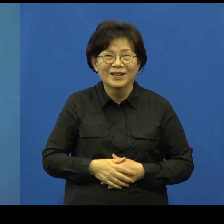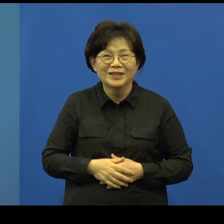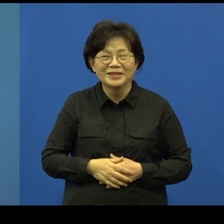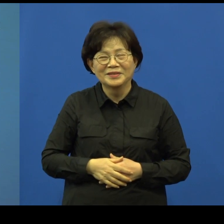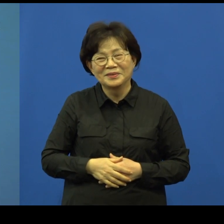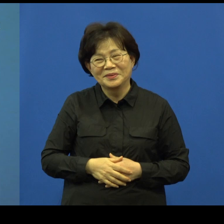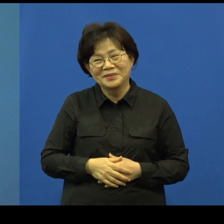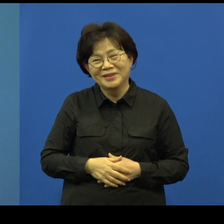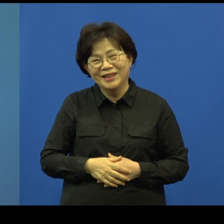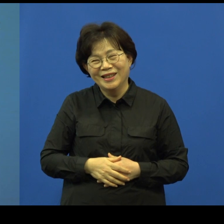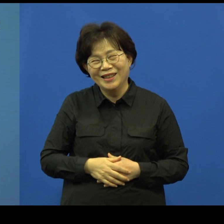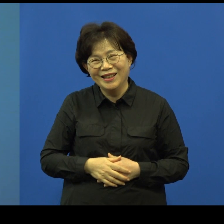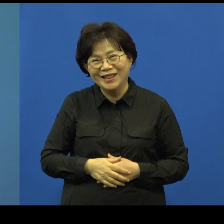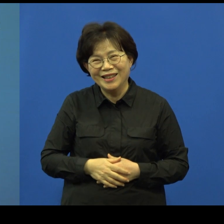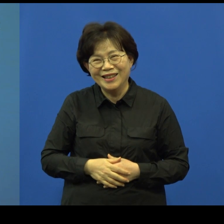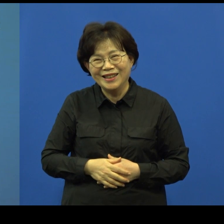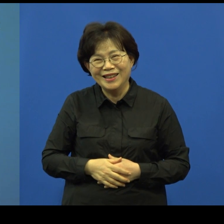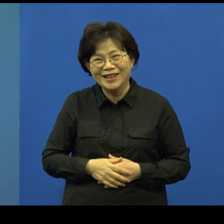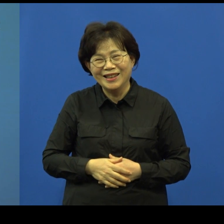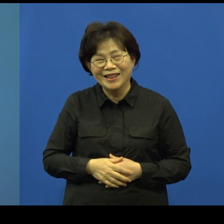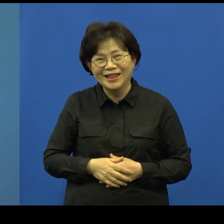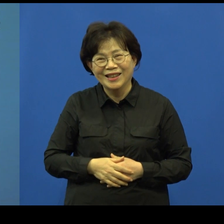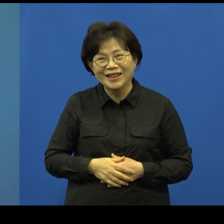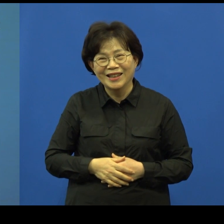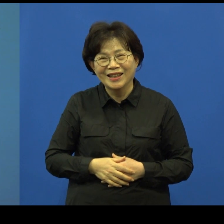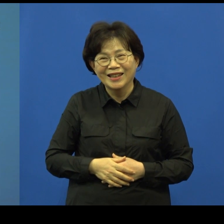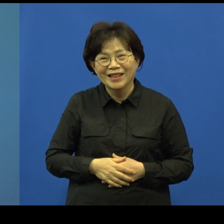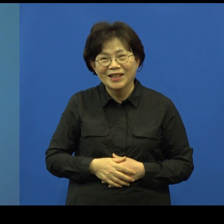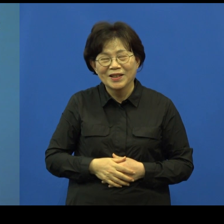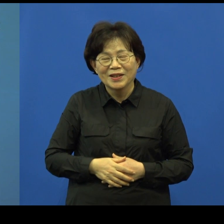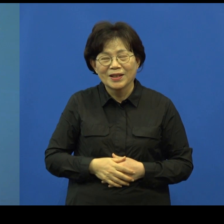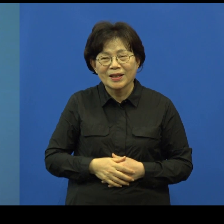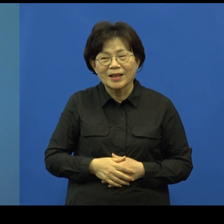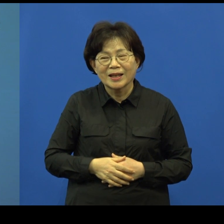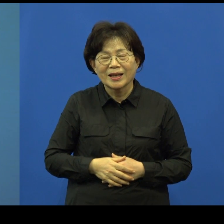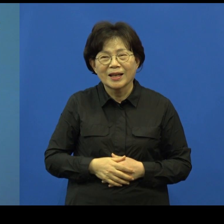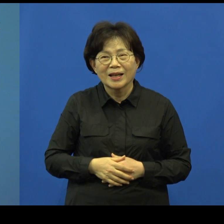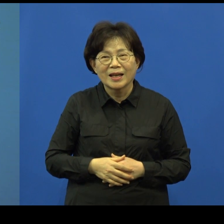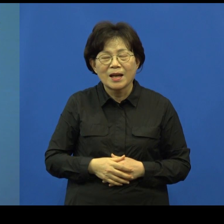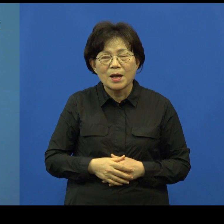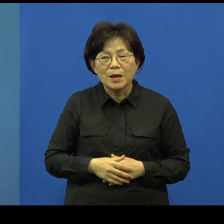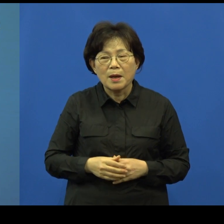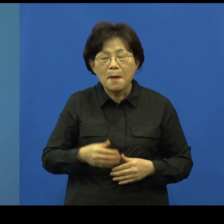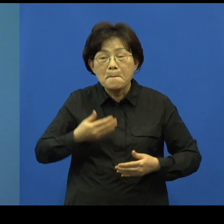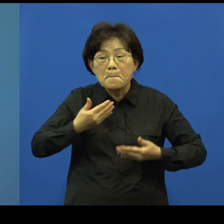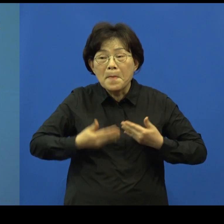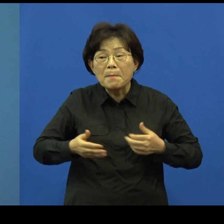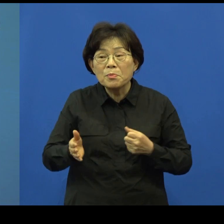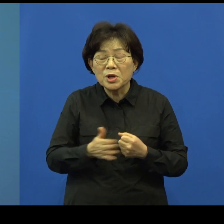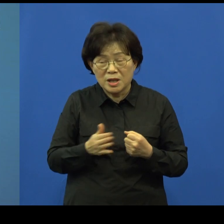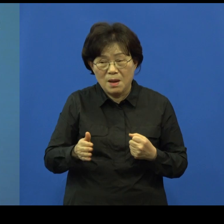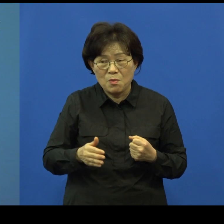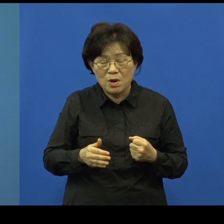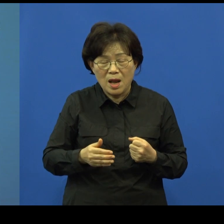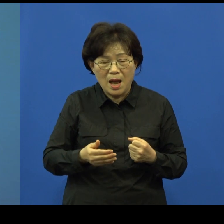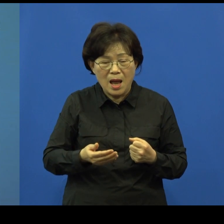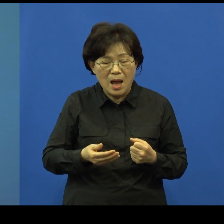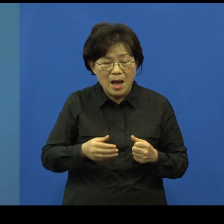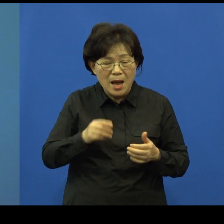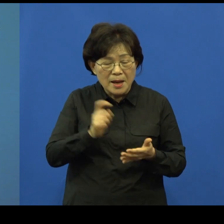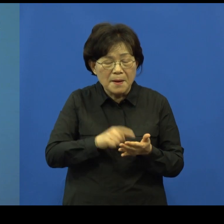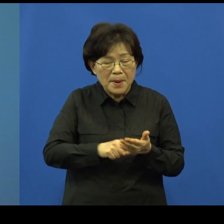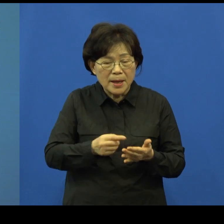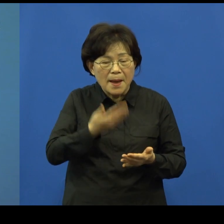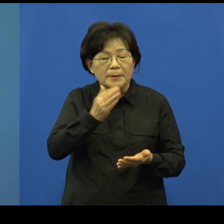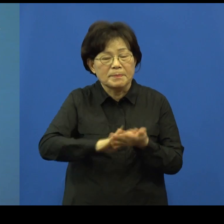관조를 못 하는 거죠. 그러니까 폭력적이에요. 잔인하는 거예요. 뭐가 치워버려요. 그게 얼마나 감사한